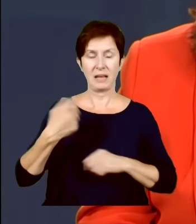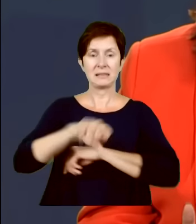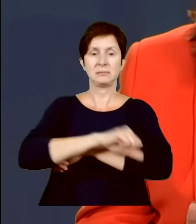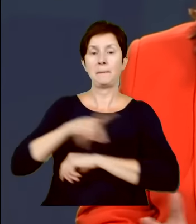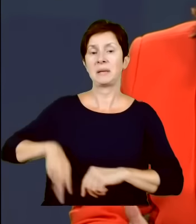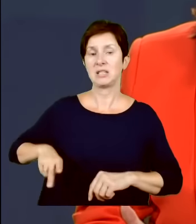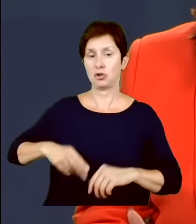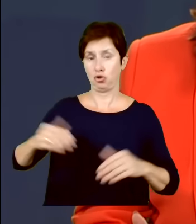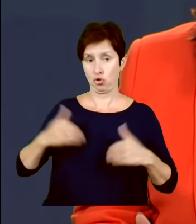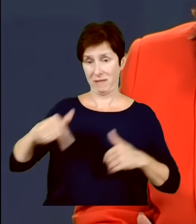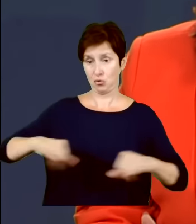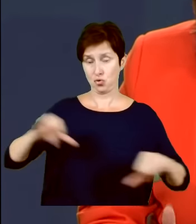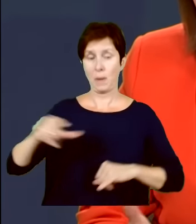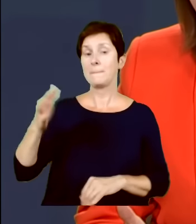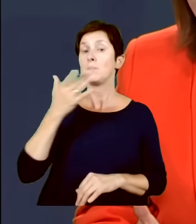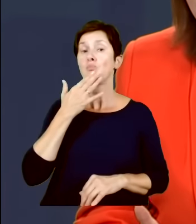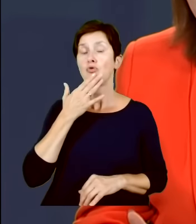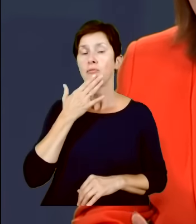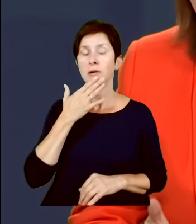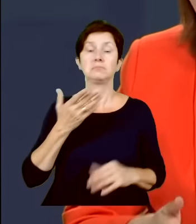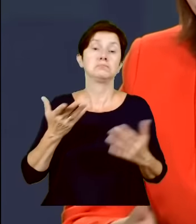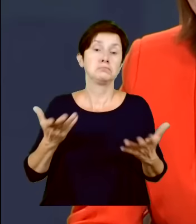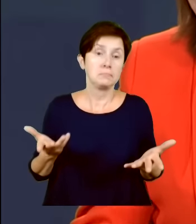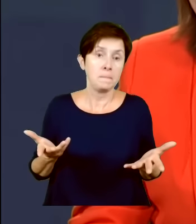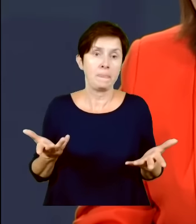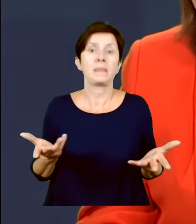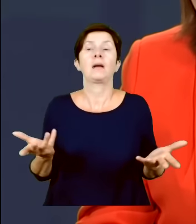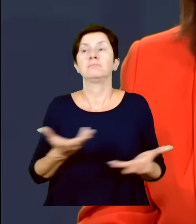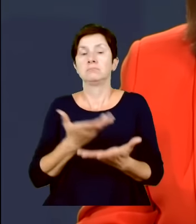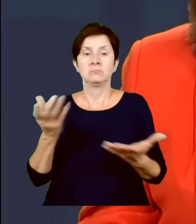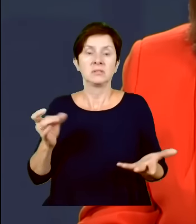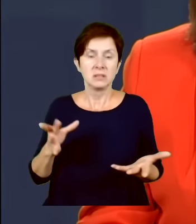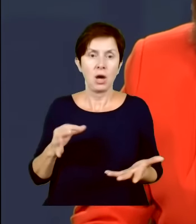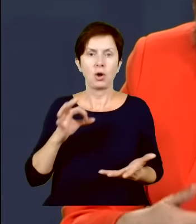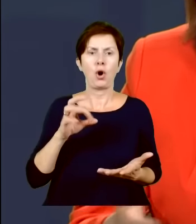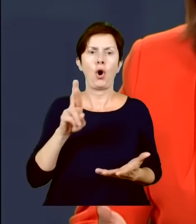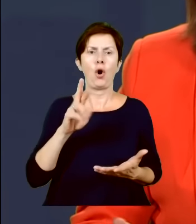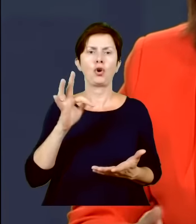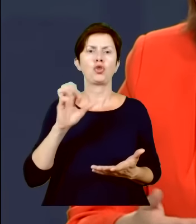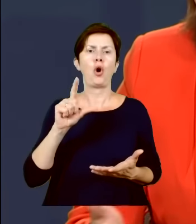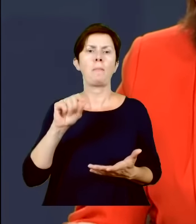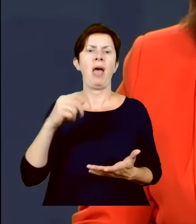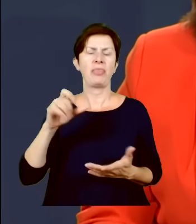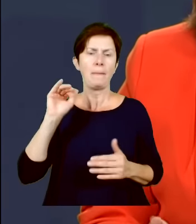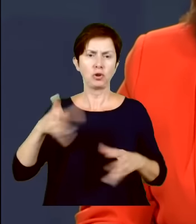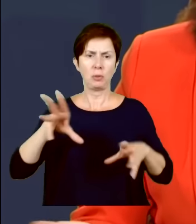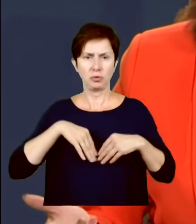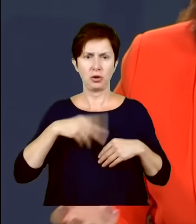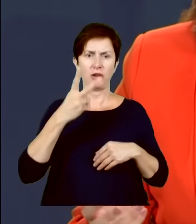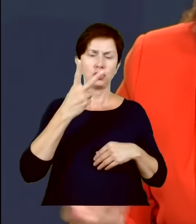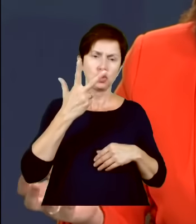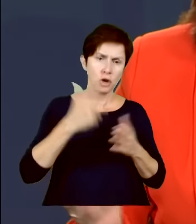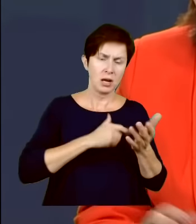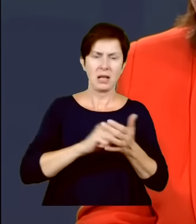rządzie mówi mówi tak że no słuchajcie No ortopeda to może przyjąć kogoś i trzy razy i 12 razy bo my